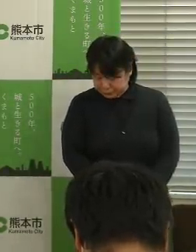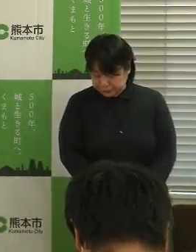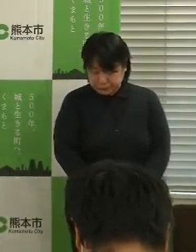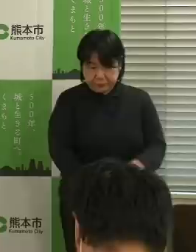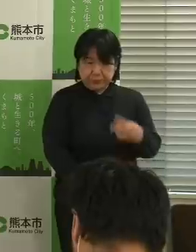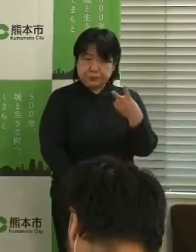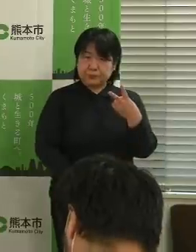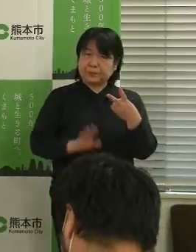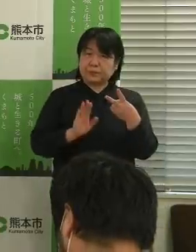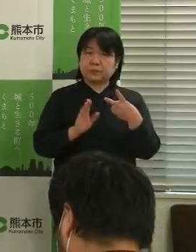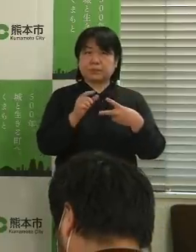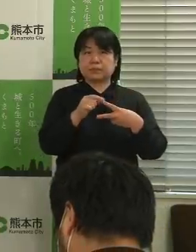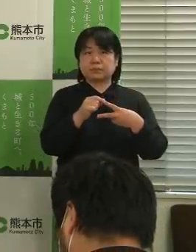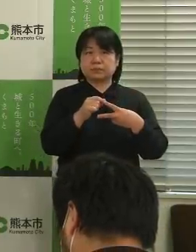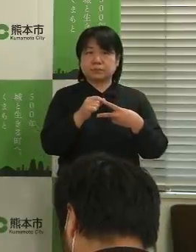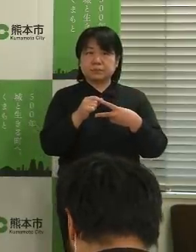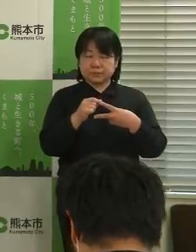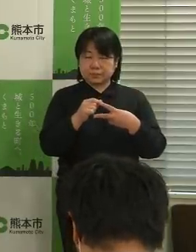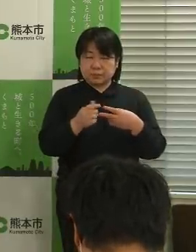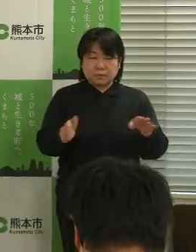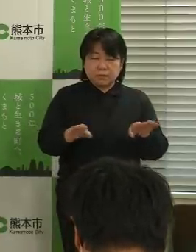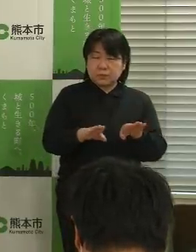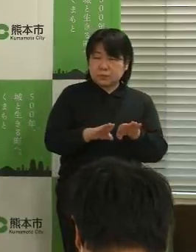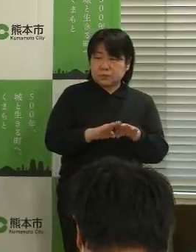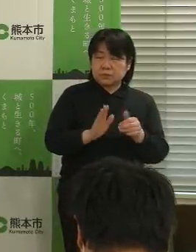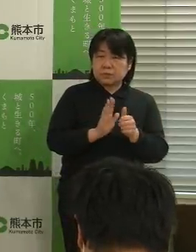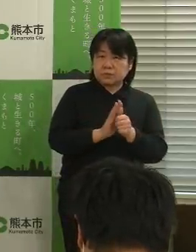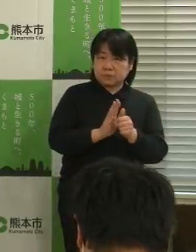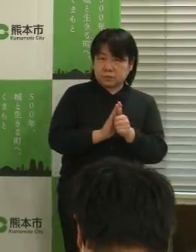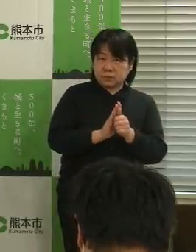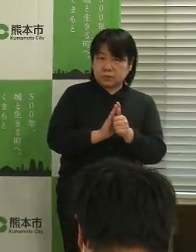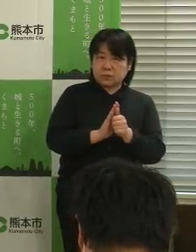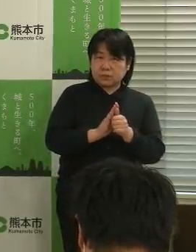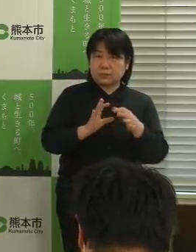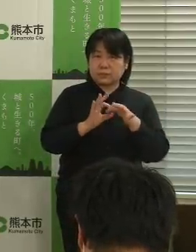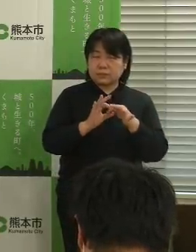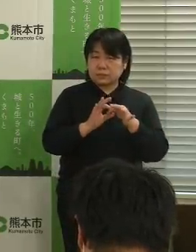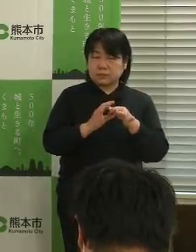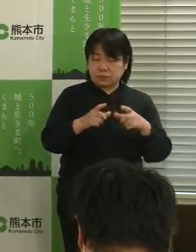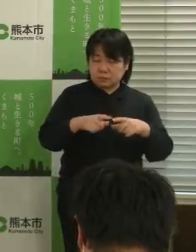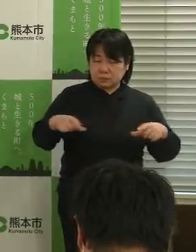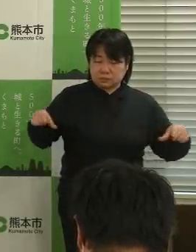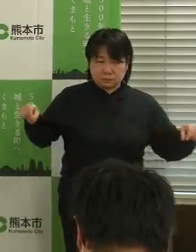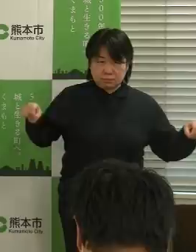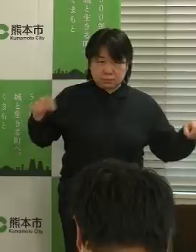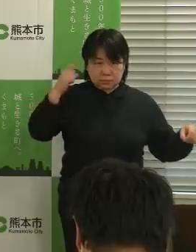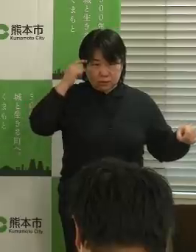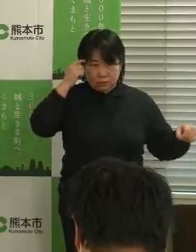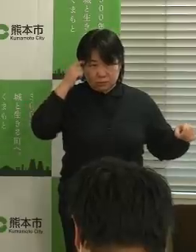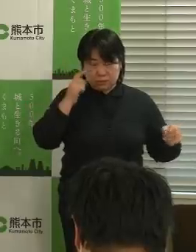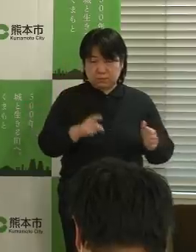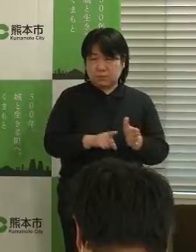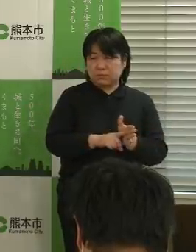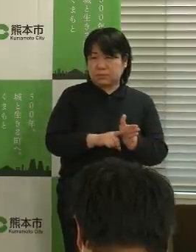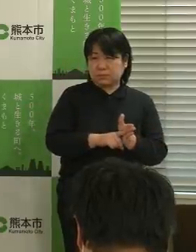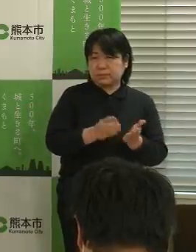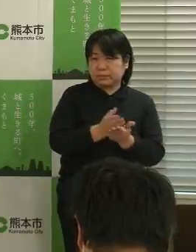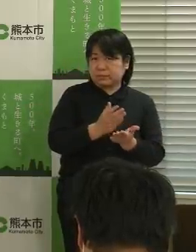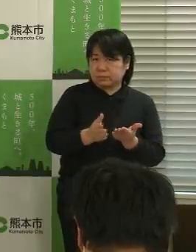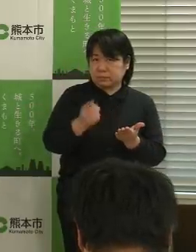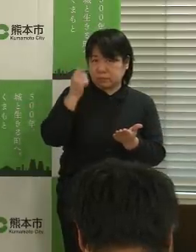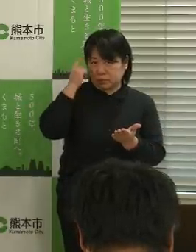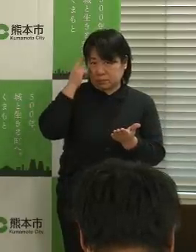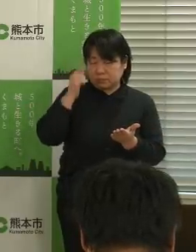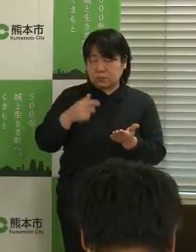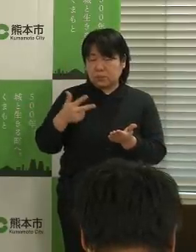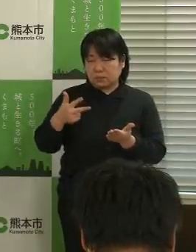2点あります。はい。まず、休校の延長に関してなんですが、はい、まあ、全国的に見てもかなり早い判断だと思われて、はい、